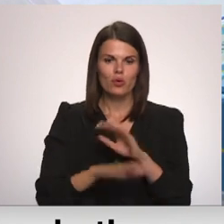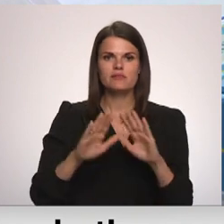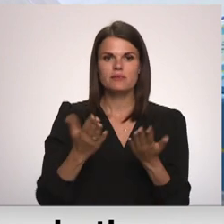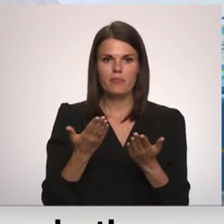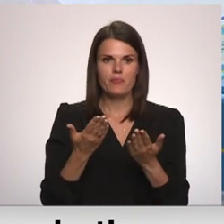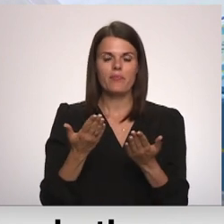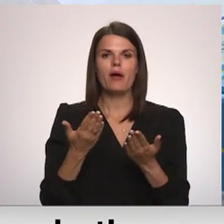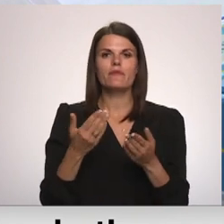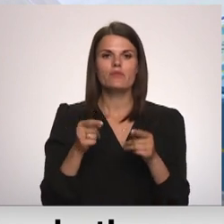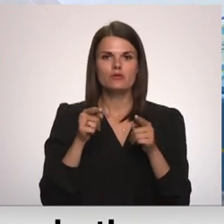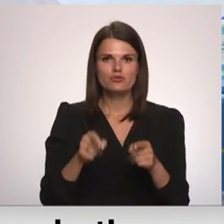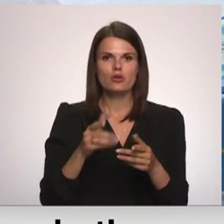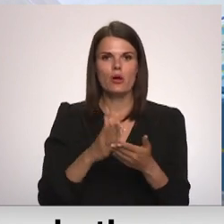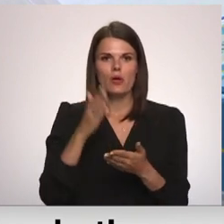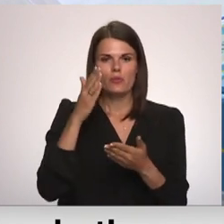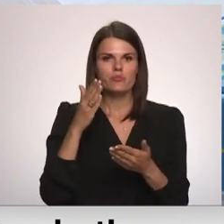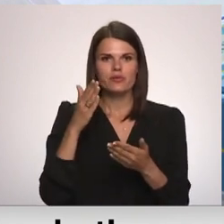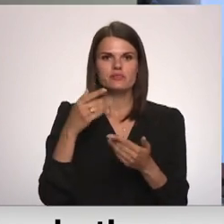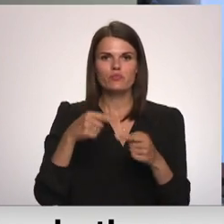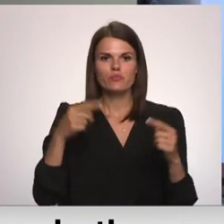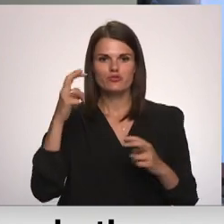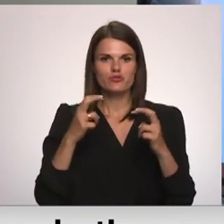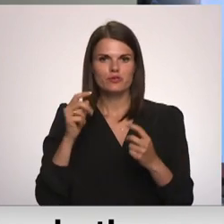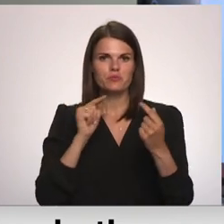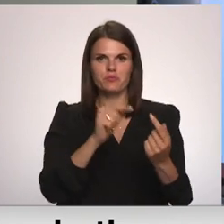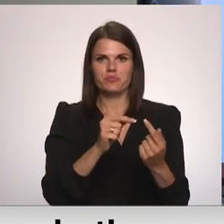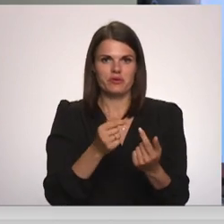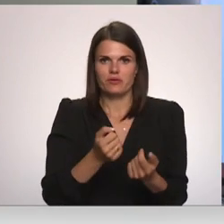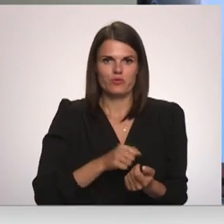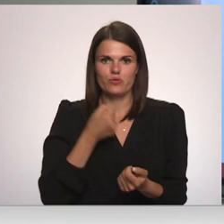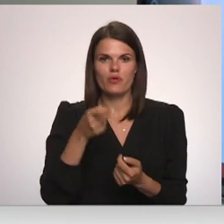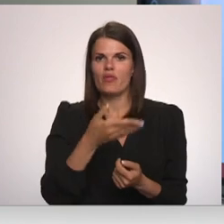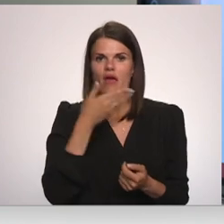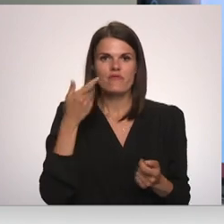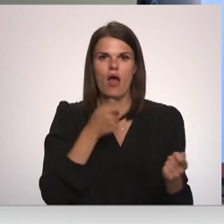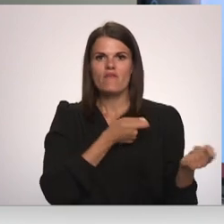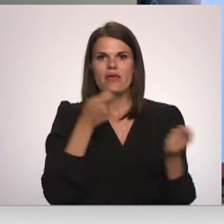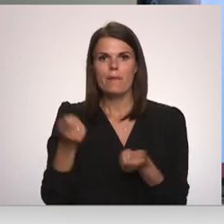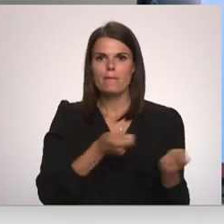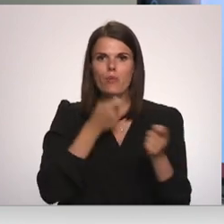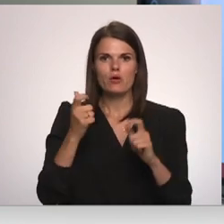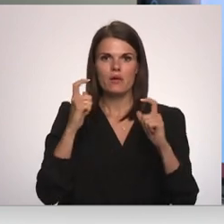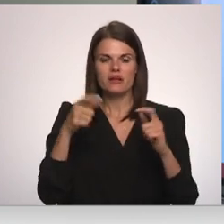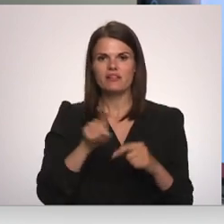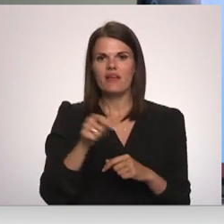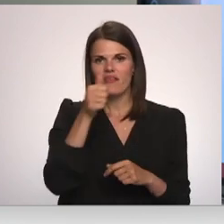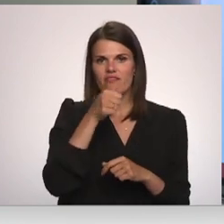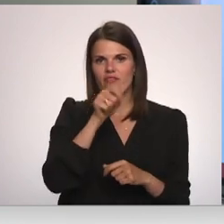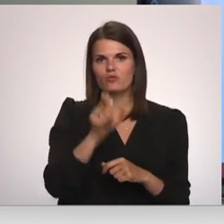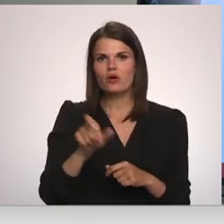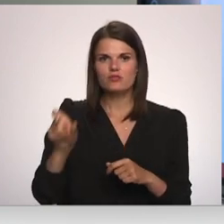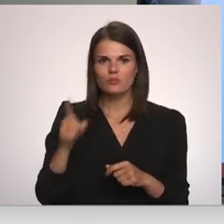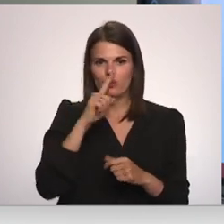pašiem bīstamo preču ražotājiem vērsties ir daudz grūtāk. Tie nav importētāji, kas ved krāvas, bet tie ir individuāli cilvēki, kas no ļoti, ļoti